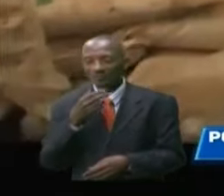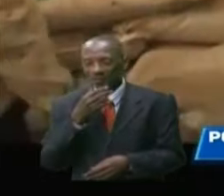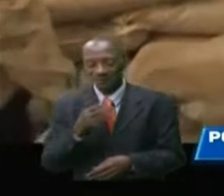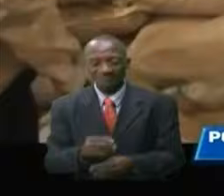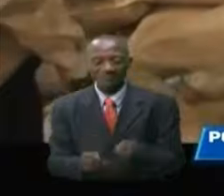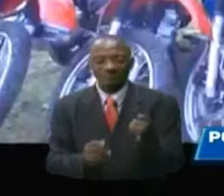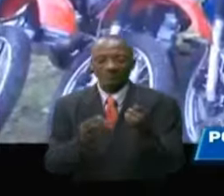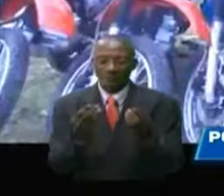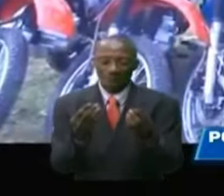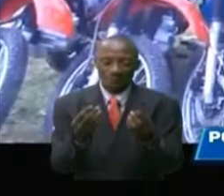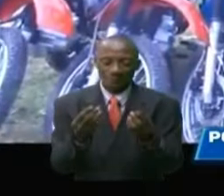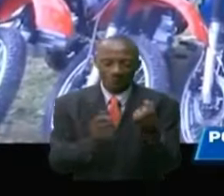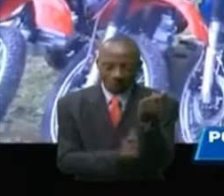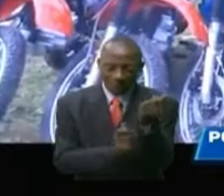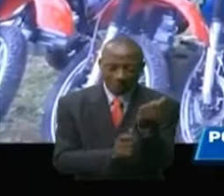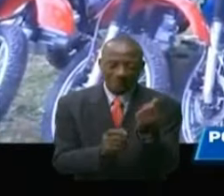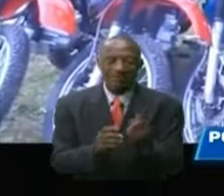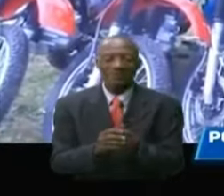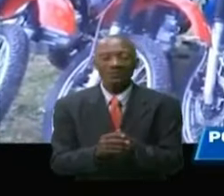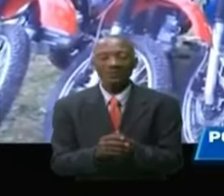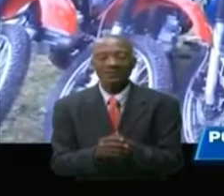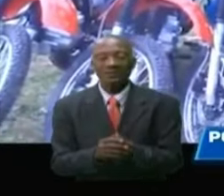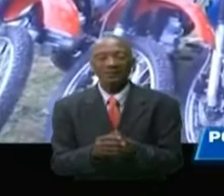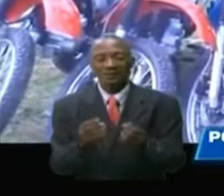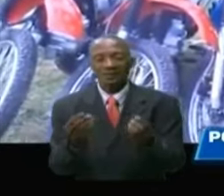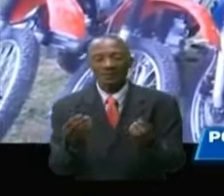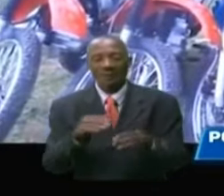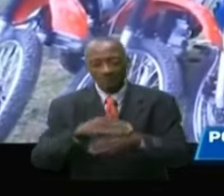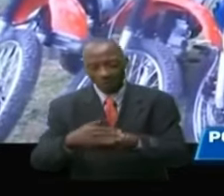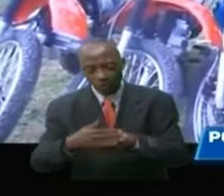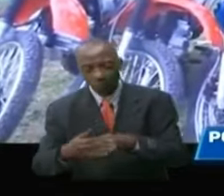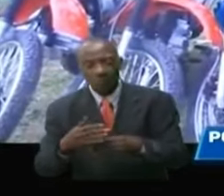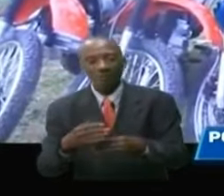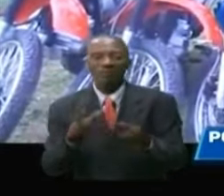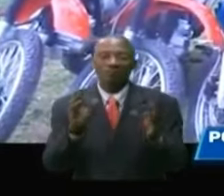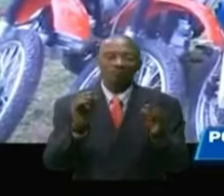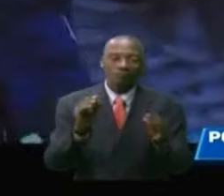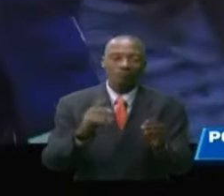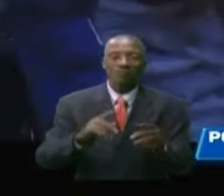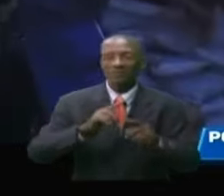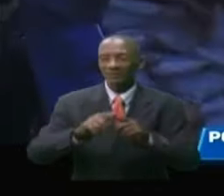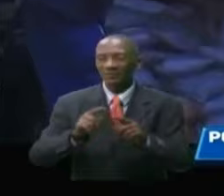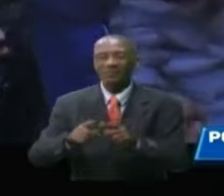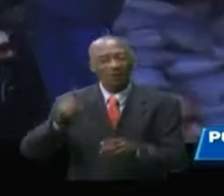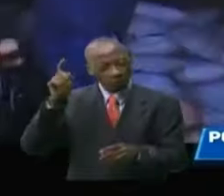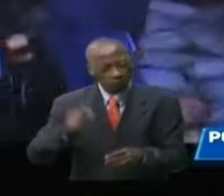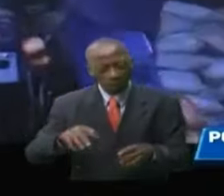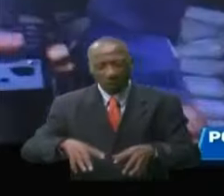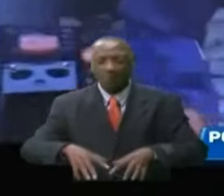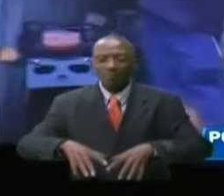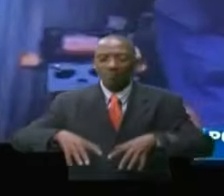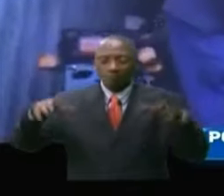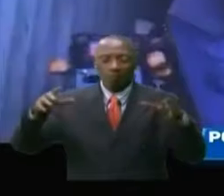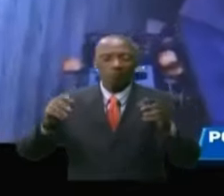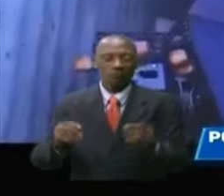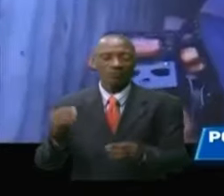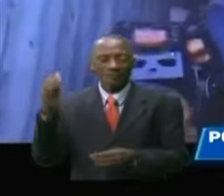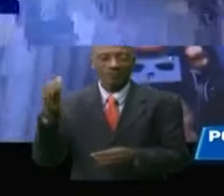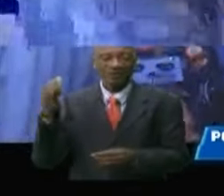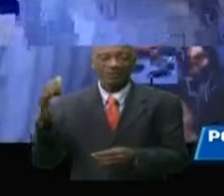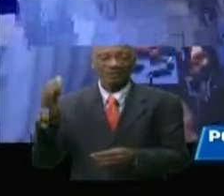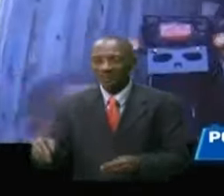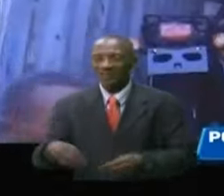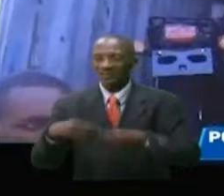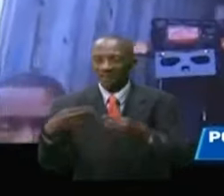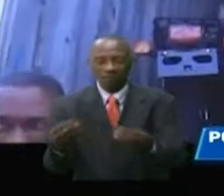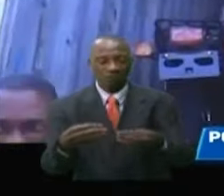engrais, matériel aratoire et moto aux inspecteurs provinciaux, le tout réceptionné par le ministre Mpanda à l'aéroport